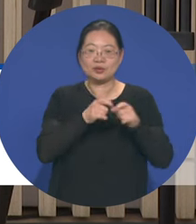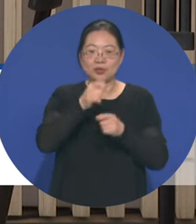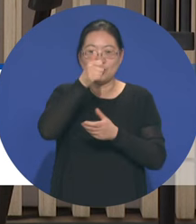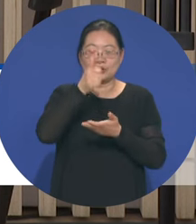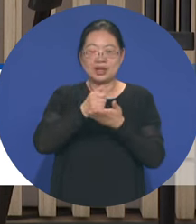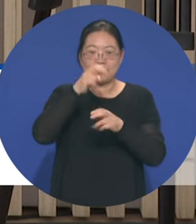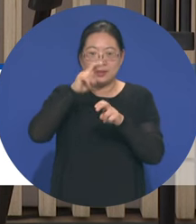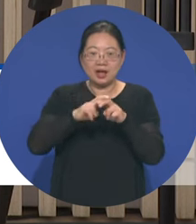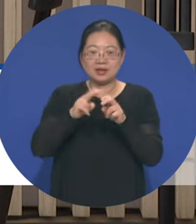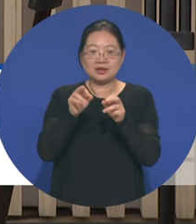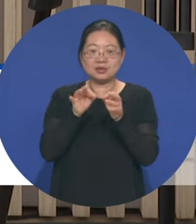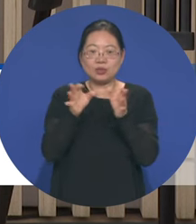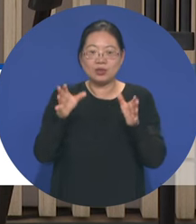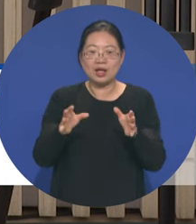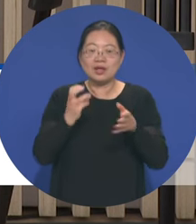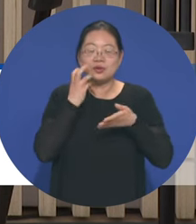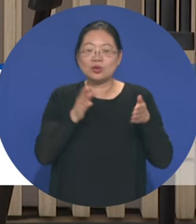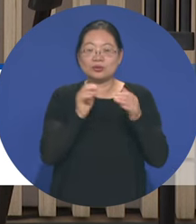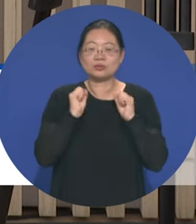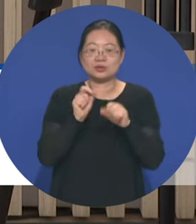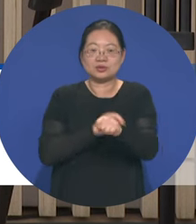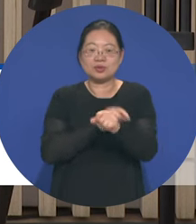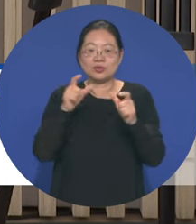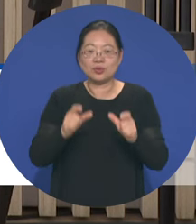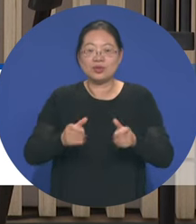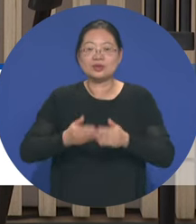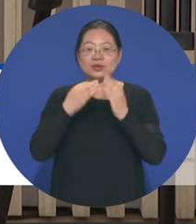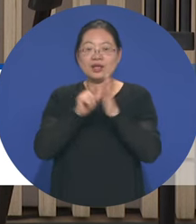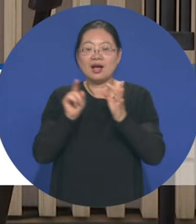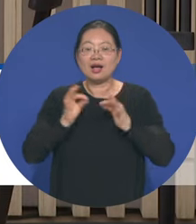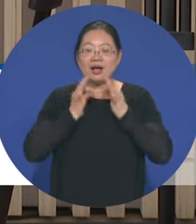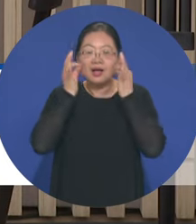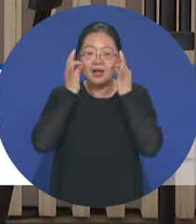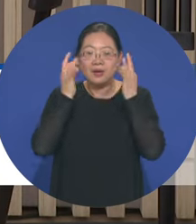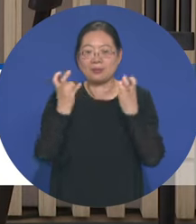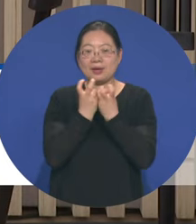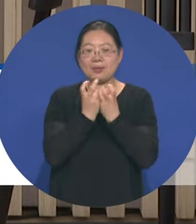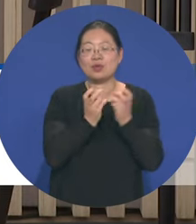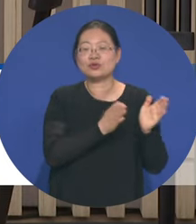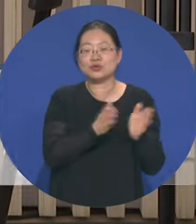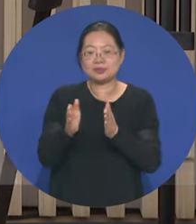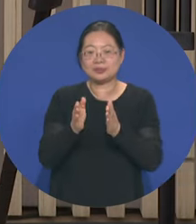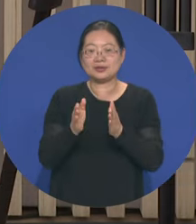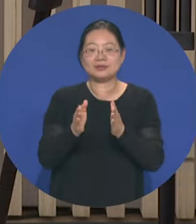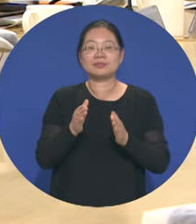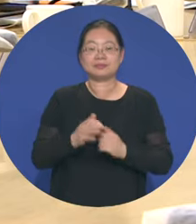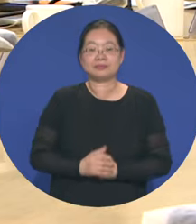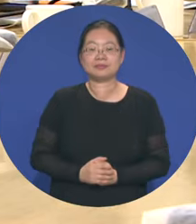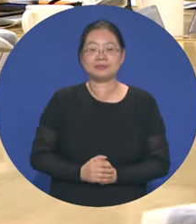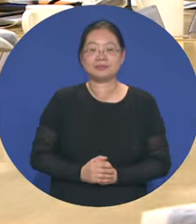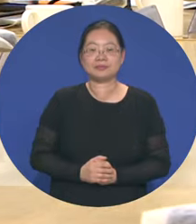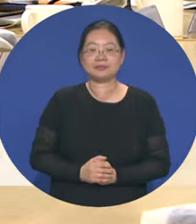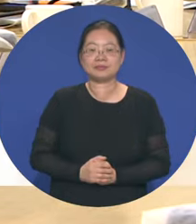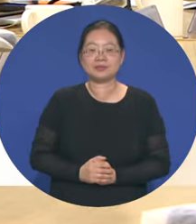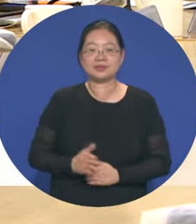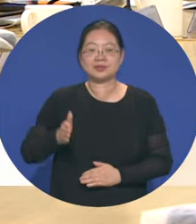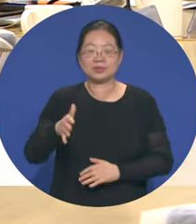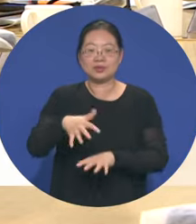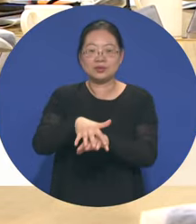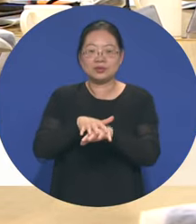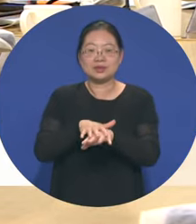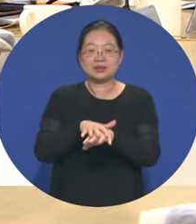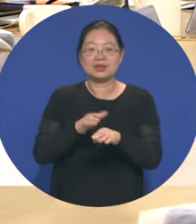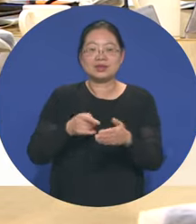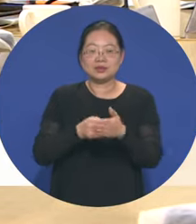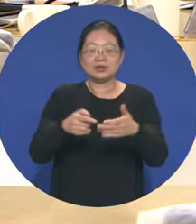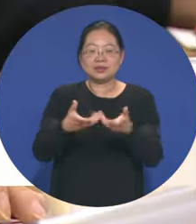경기북도 특별자치도를 설치하기 위한 할 수 있는 최대한의 길을 닦아놓도록 하겠습니다. 전담 조직인